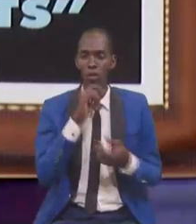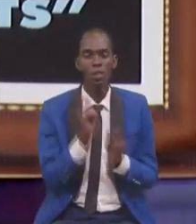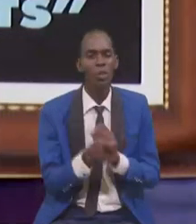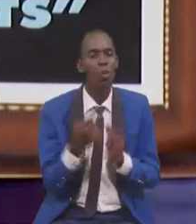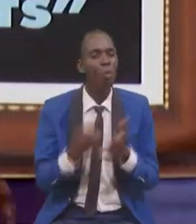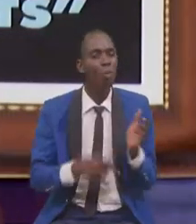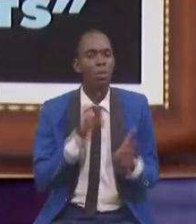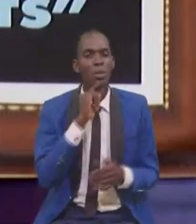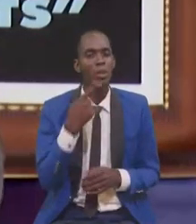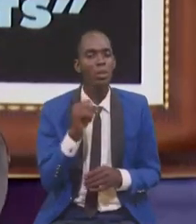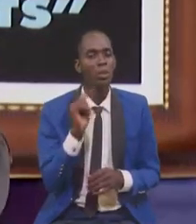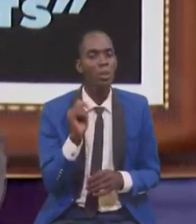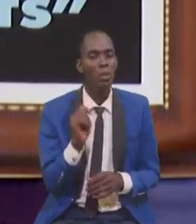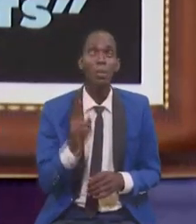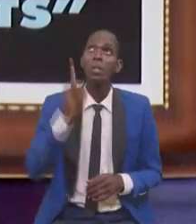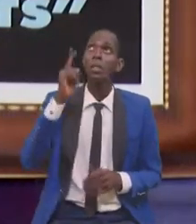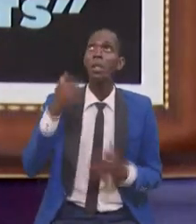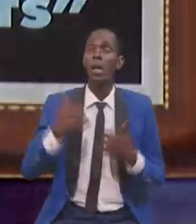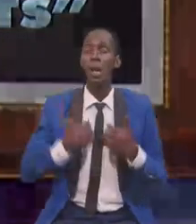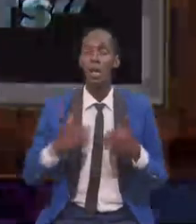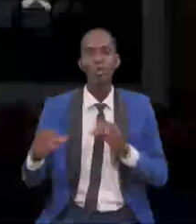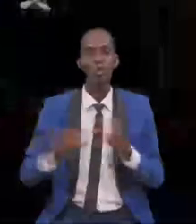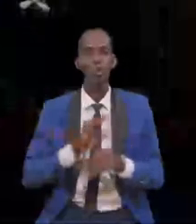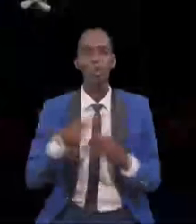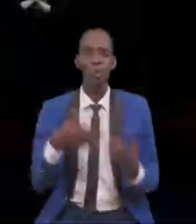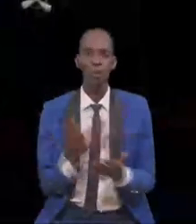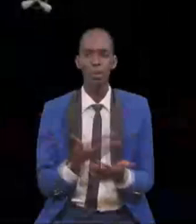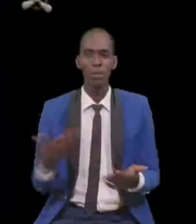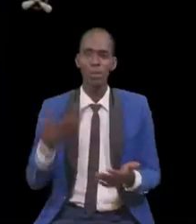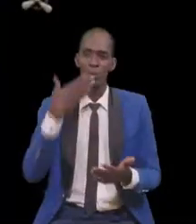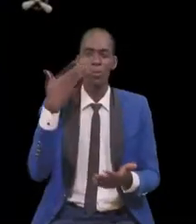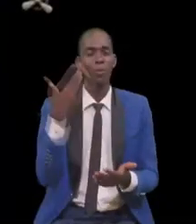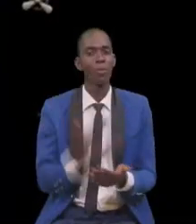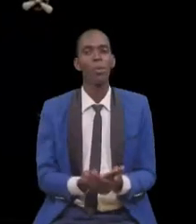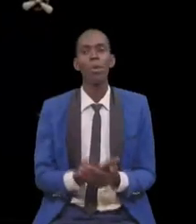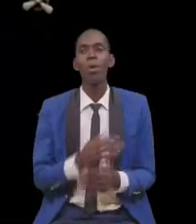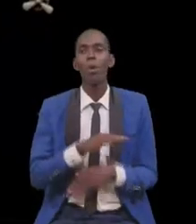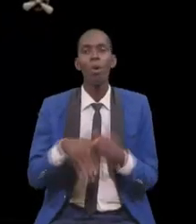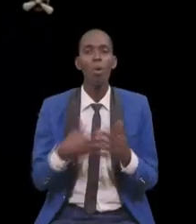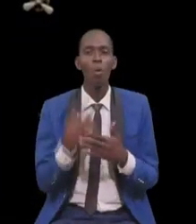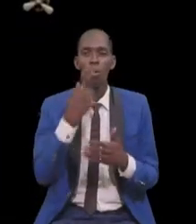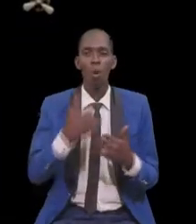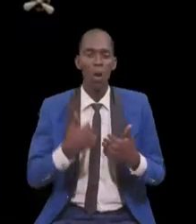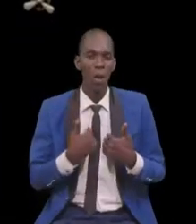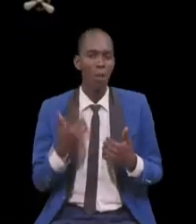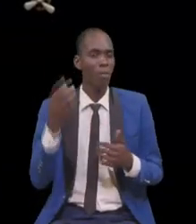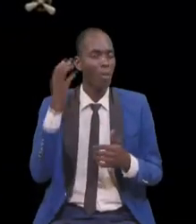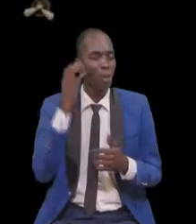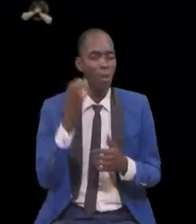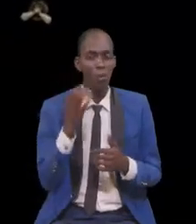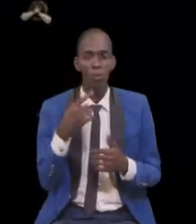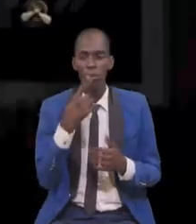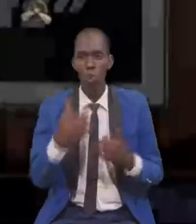changé. Quel est le témoignage ce jour? Il fait tout à merveille. Alors tous ceux qui